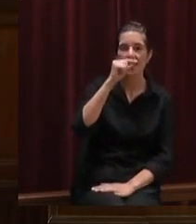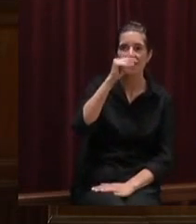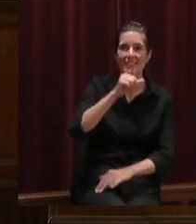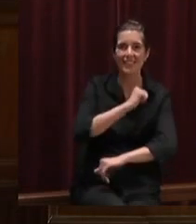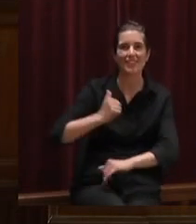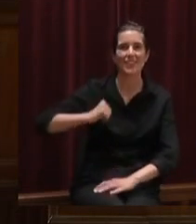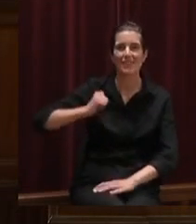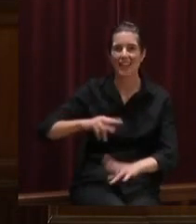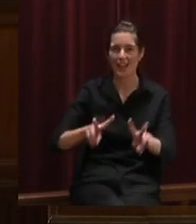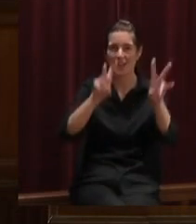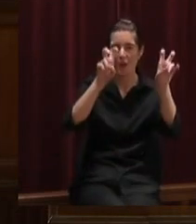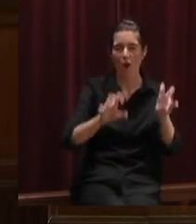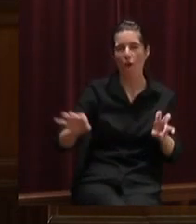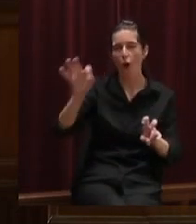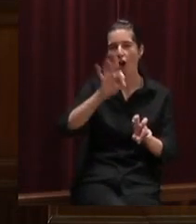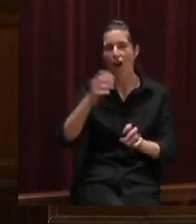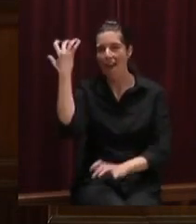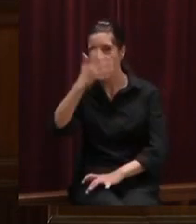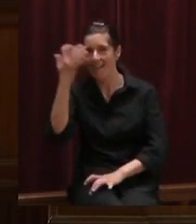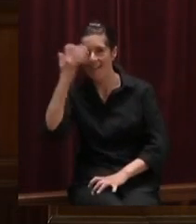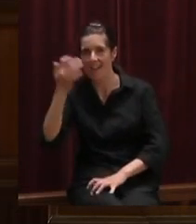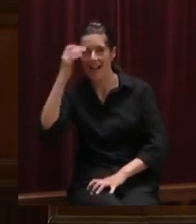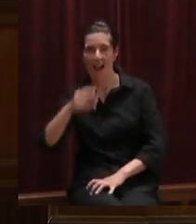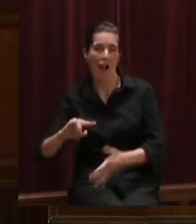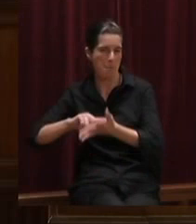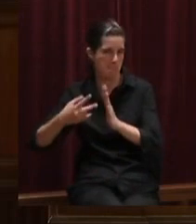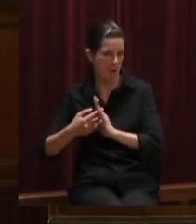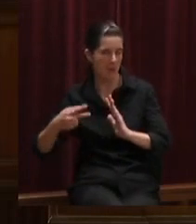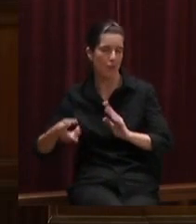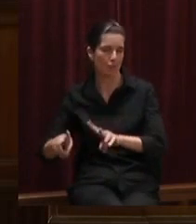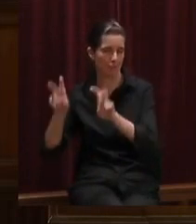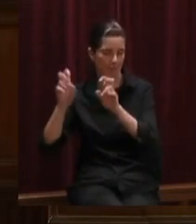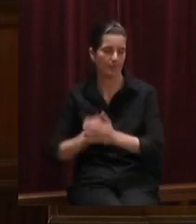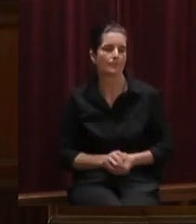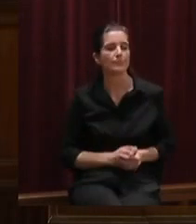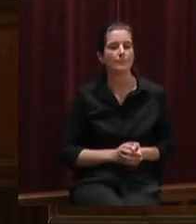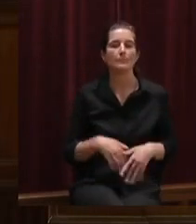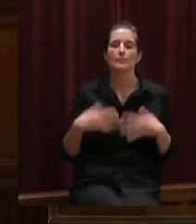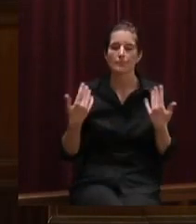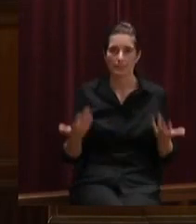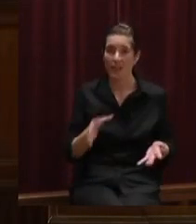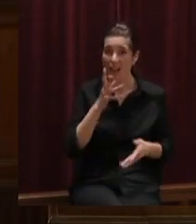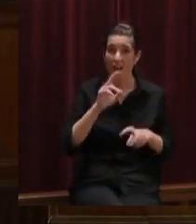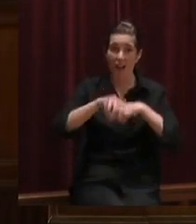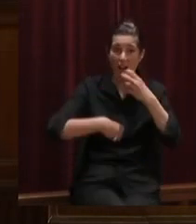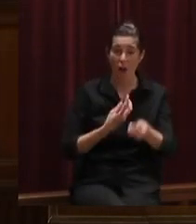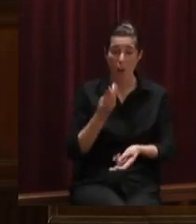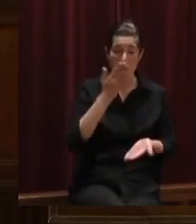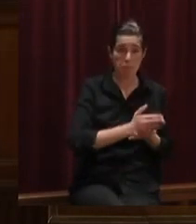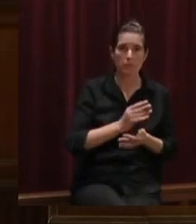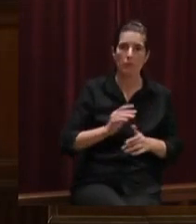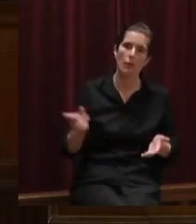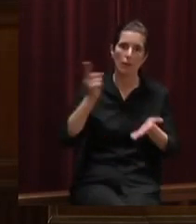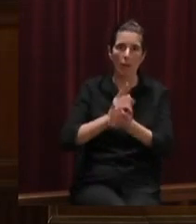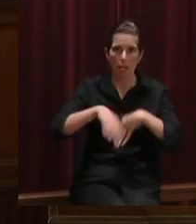consensuar iniciatives com la de Sant Joan de Déu a Inca. Ha arribat l'hora de completar les obres en marxa, d'incorporar nous projectes i millorar